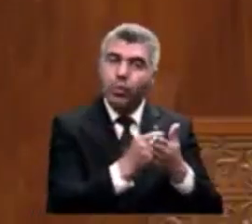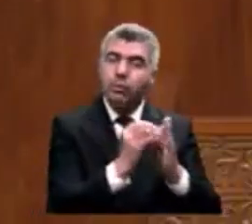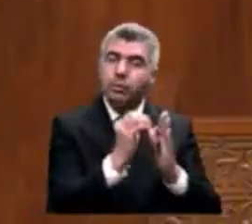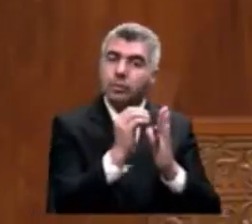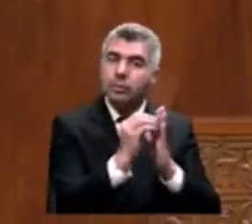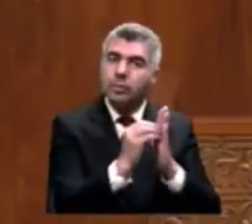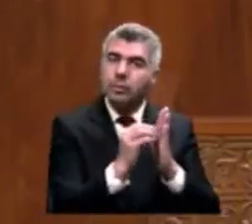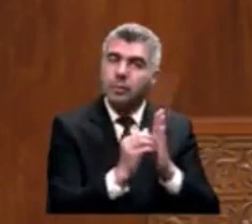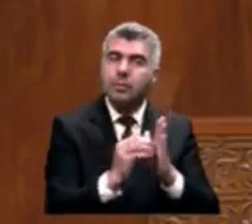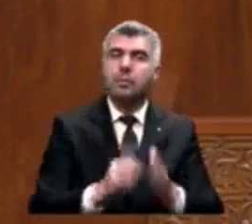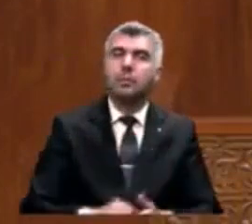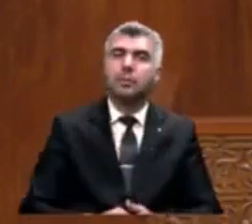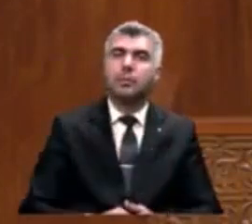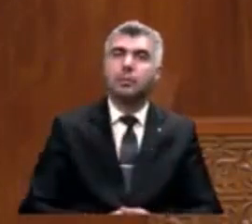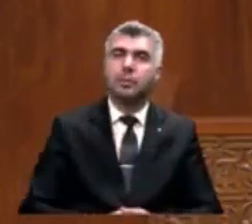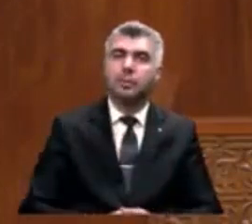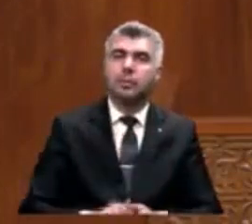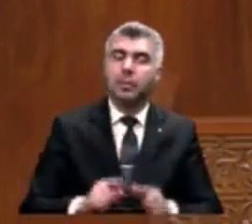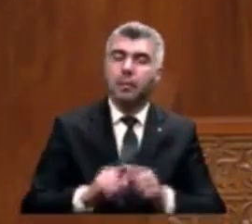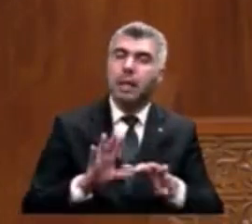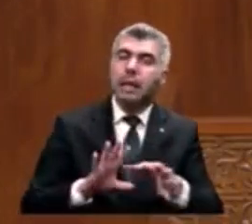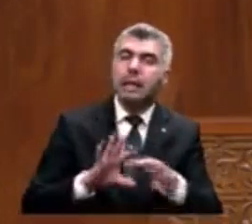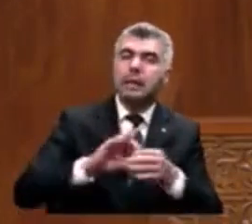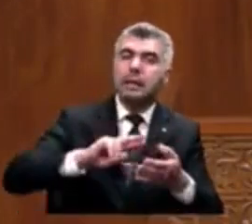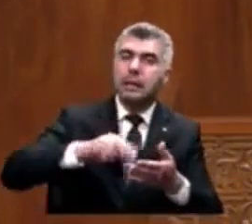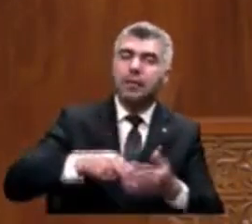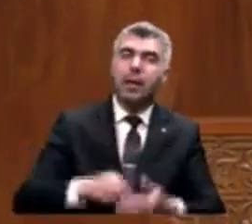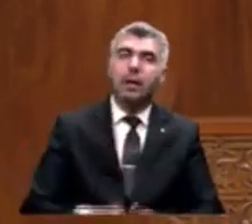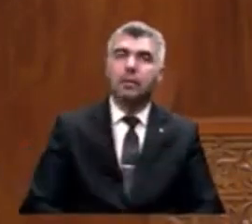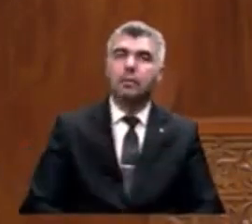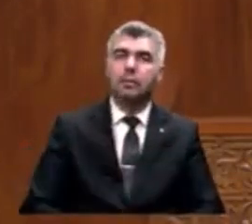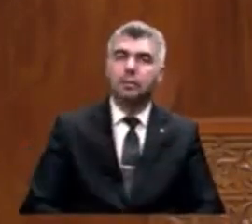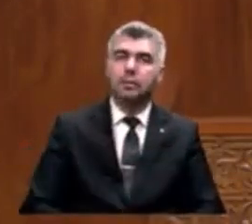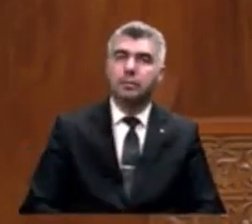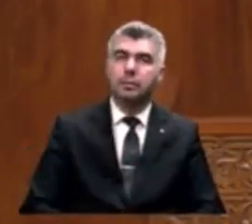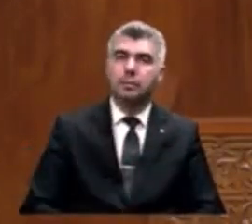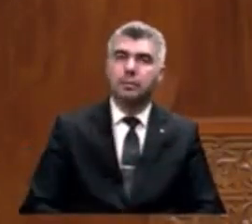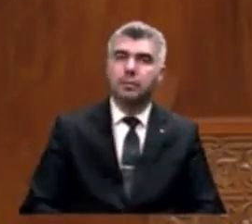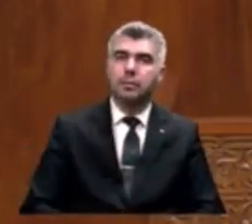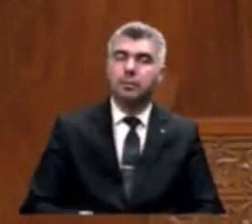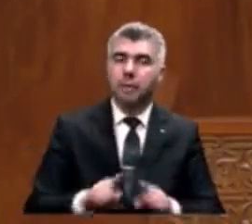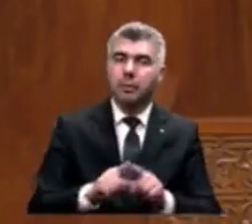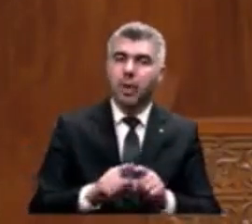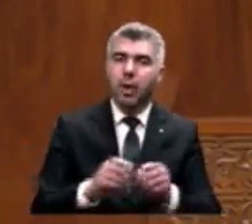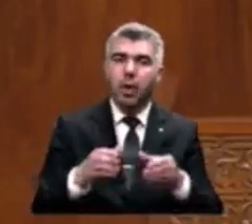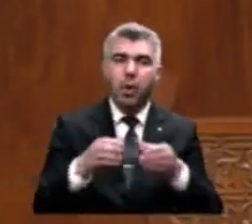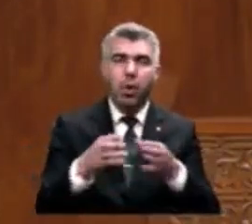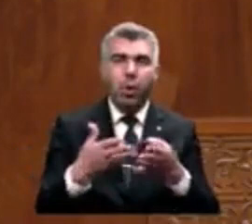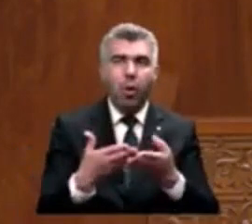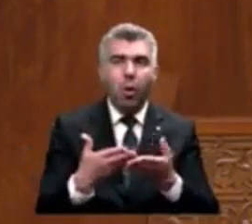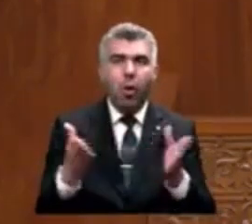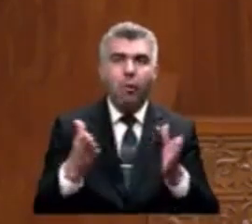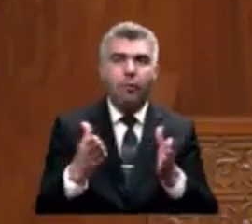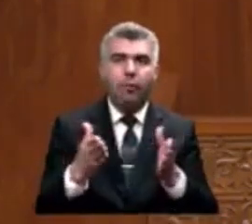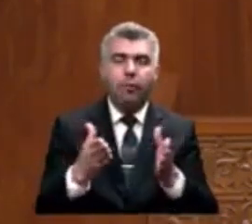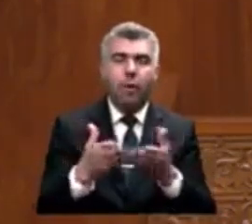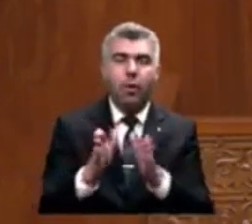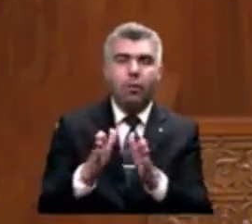حرفيا في هذا الاتفاق؟ وكي قلت كان مفتوح لكل مكونات